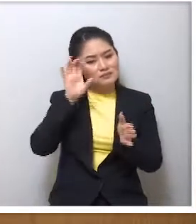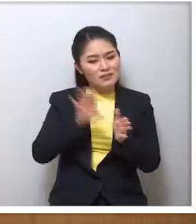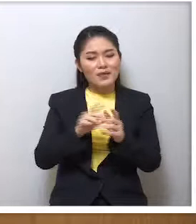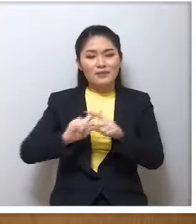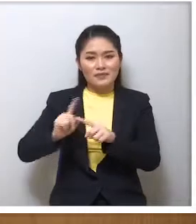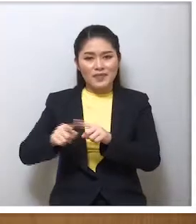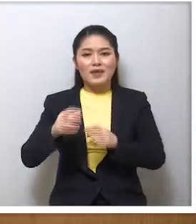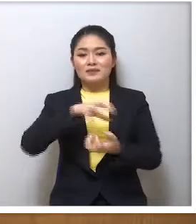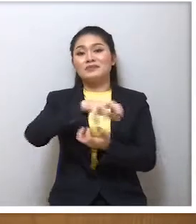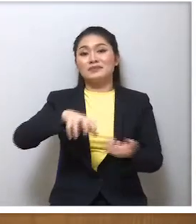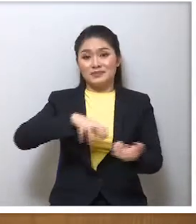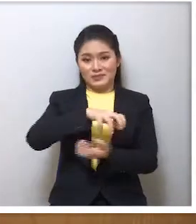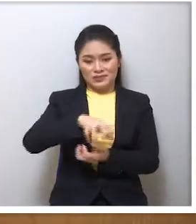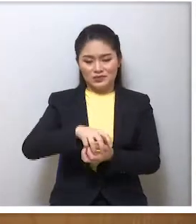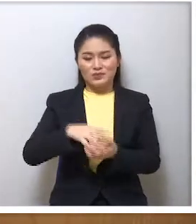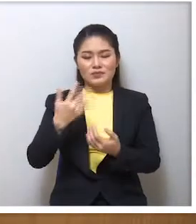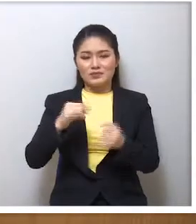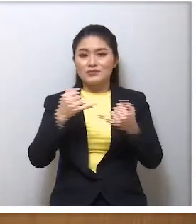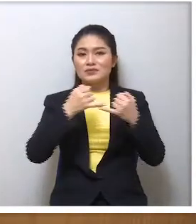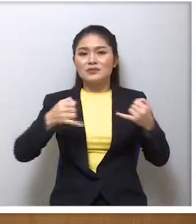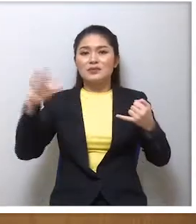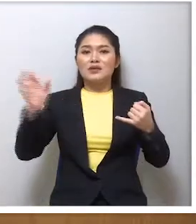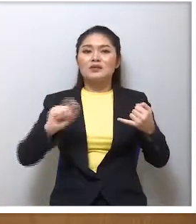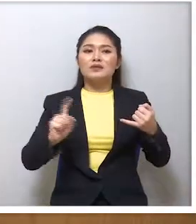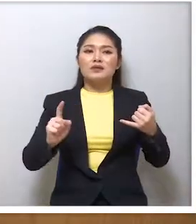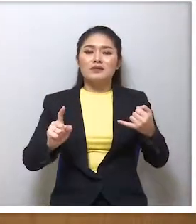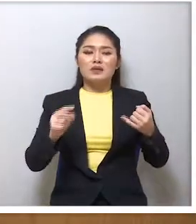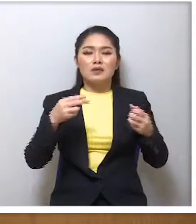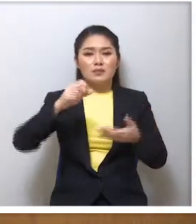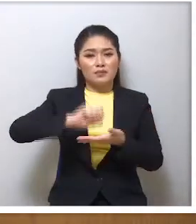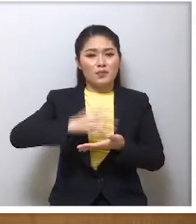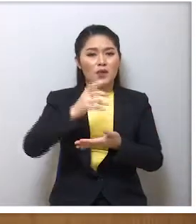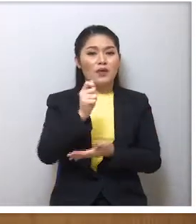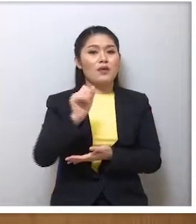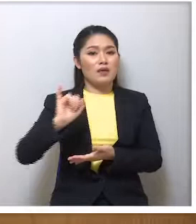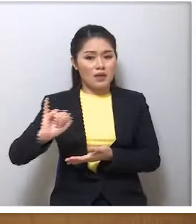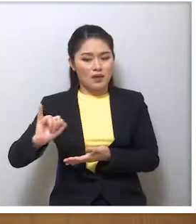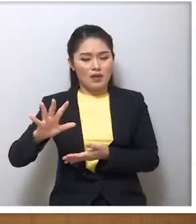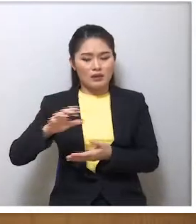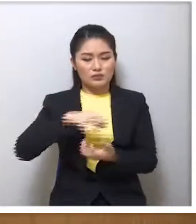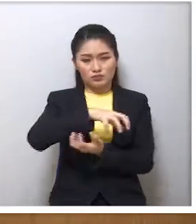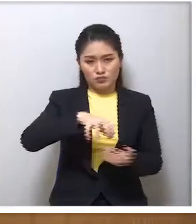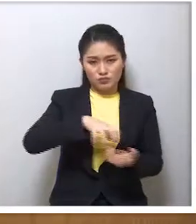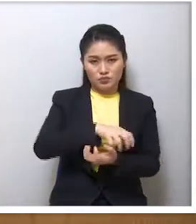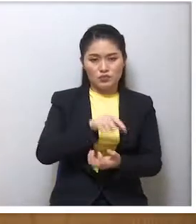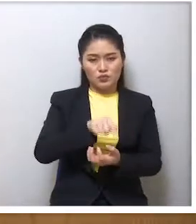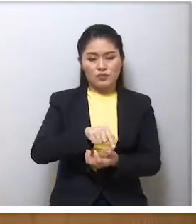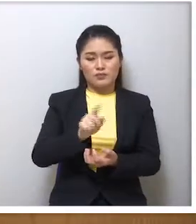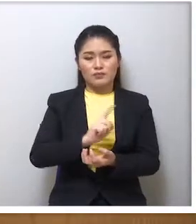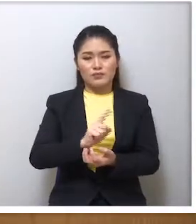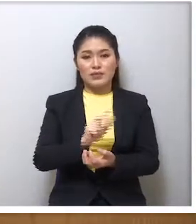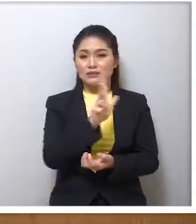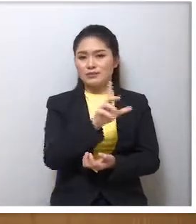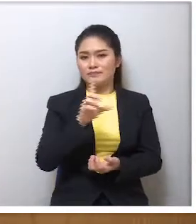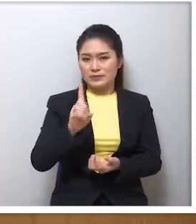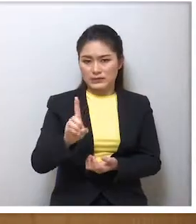ครับเราสร้างเส้นจากเจ้า Illustrator แล้วก็มา Extrude ให้เป็น3